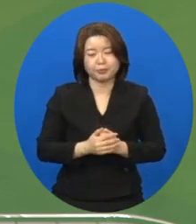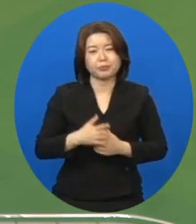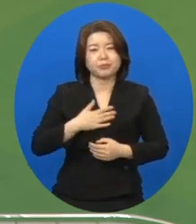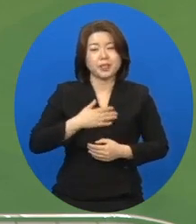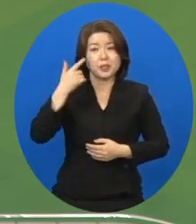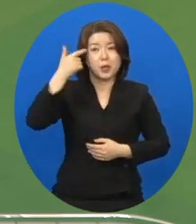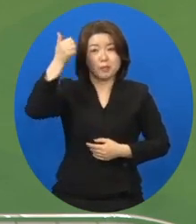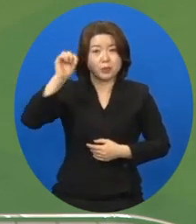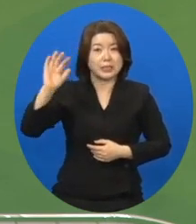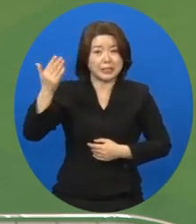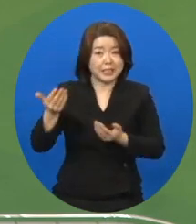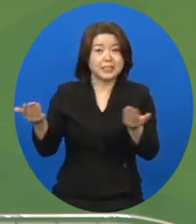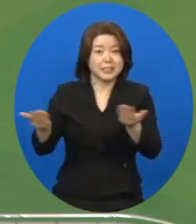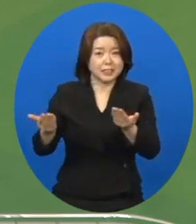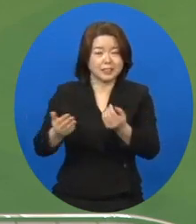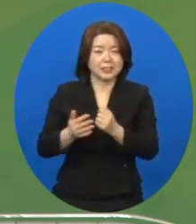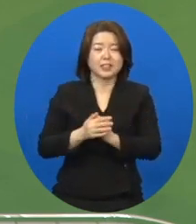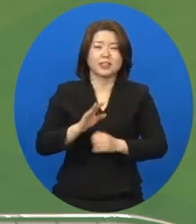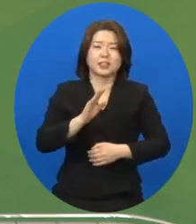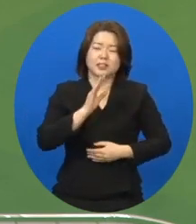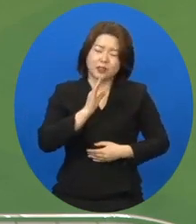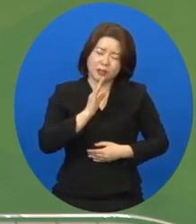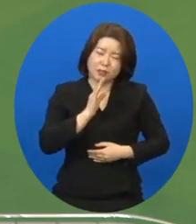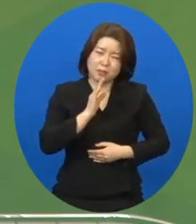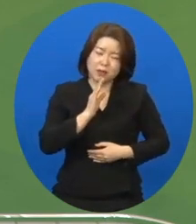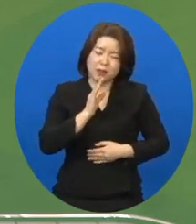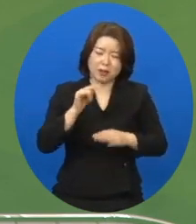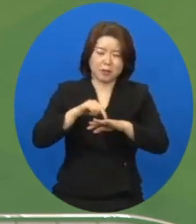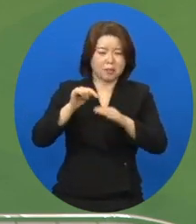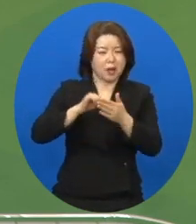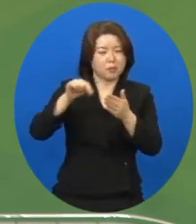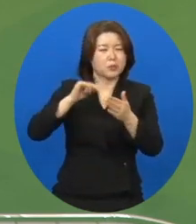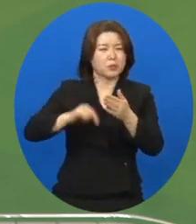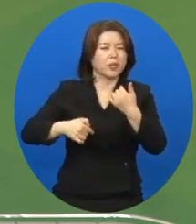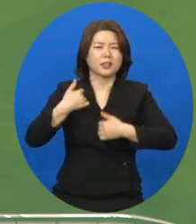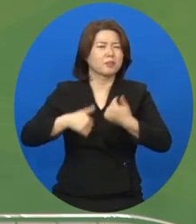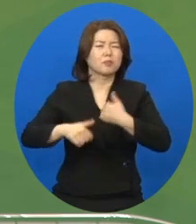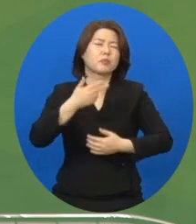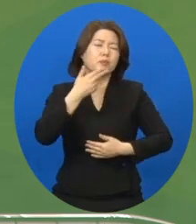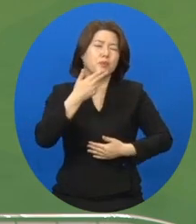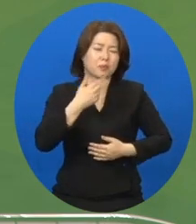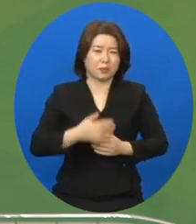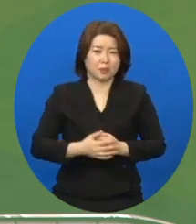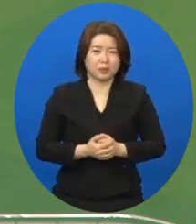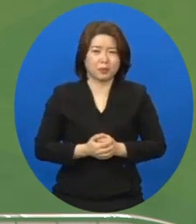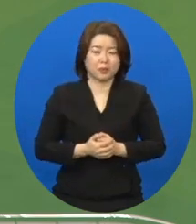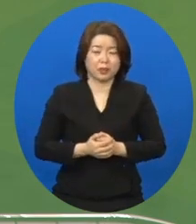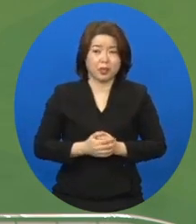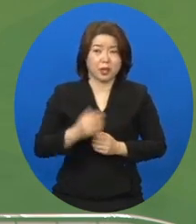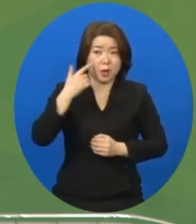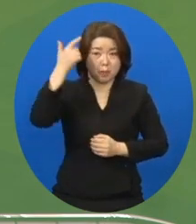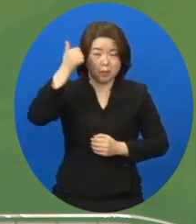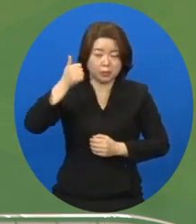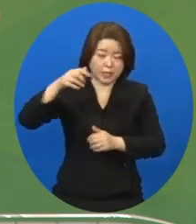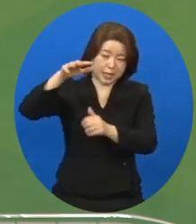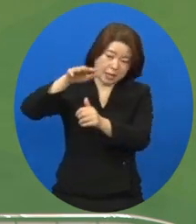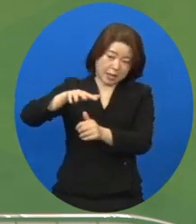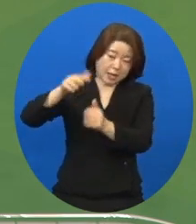일이 영 마음의 기쁨이 아니었어요. 목사 안수 받을 때